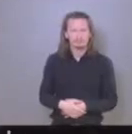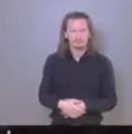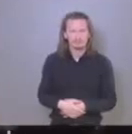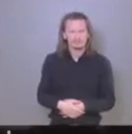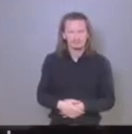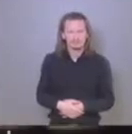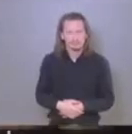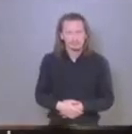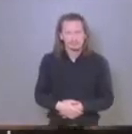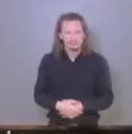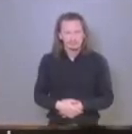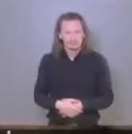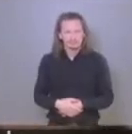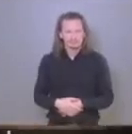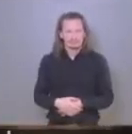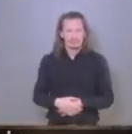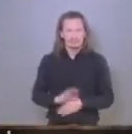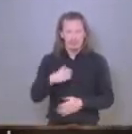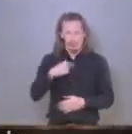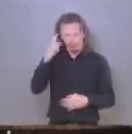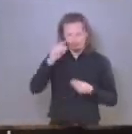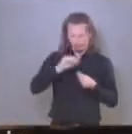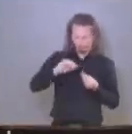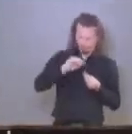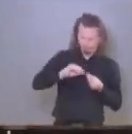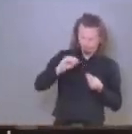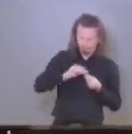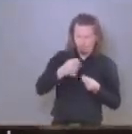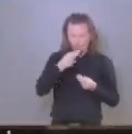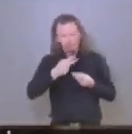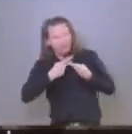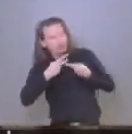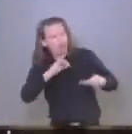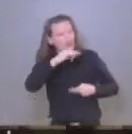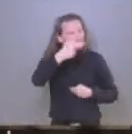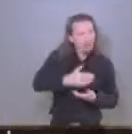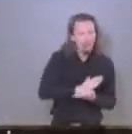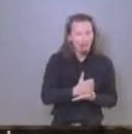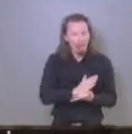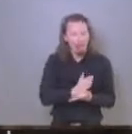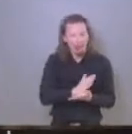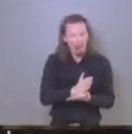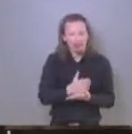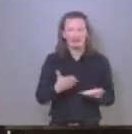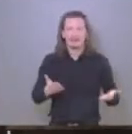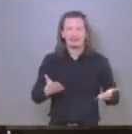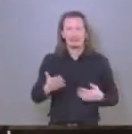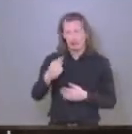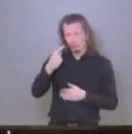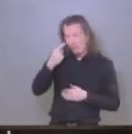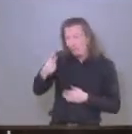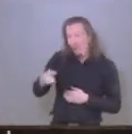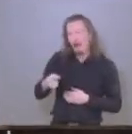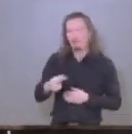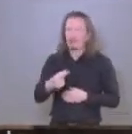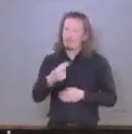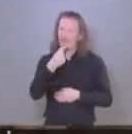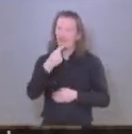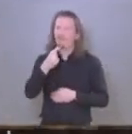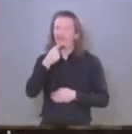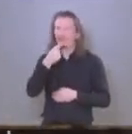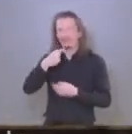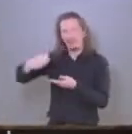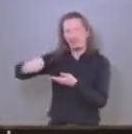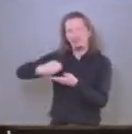je m'étais demandé si j'allais en parler, car je vois bien quelles utilisations de toutes sortes il est